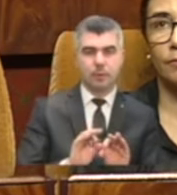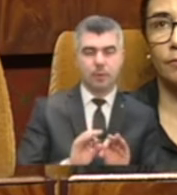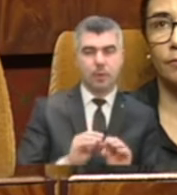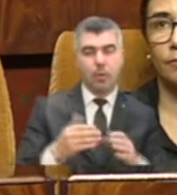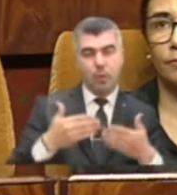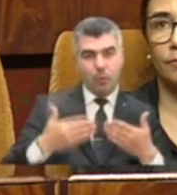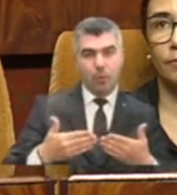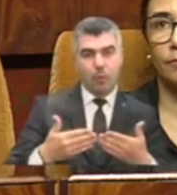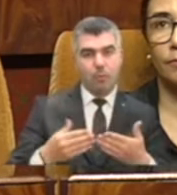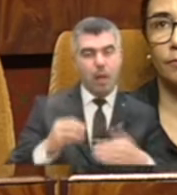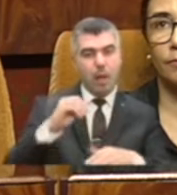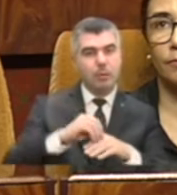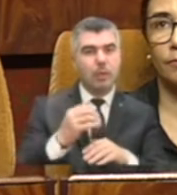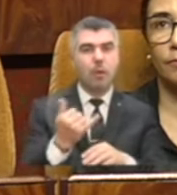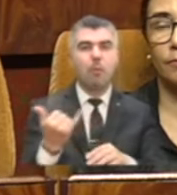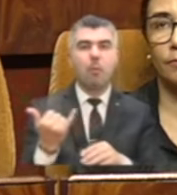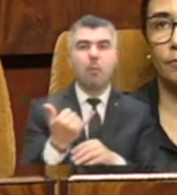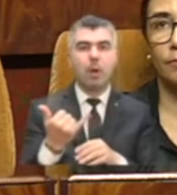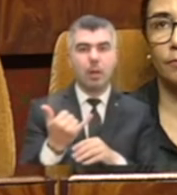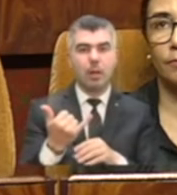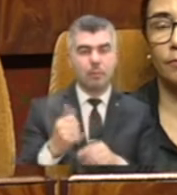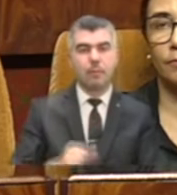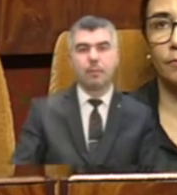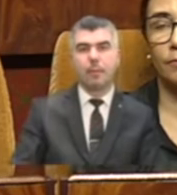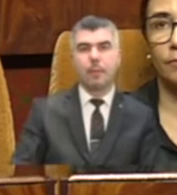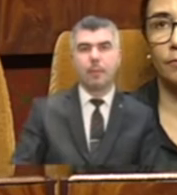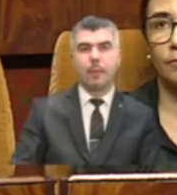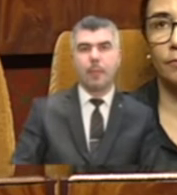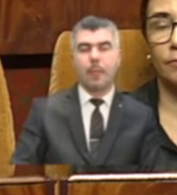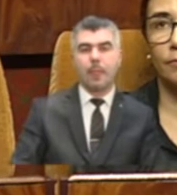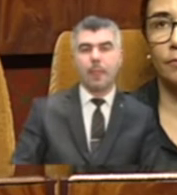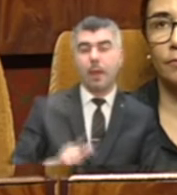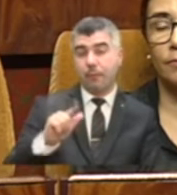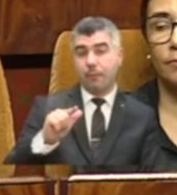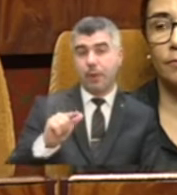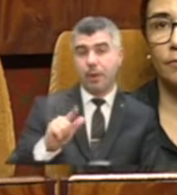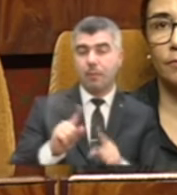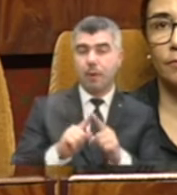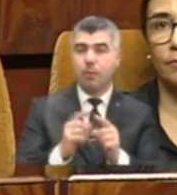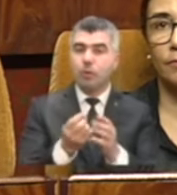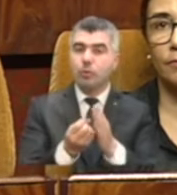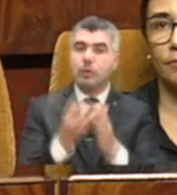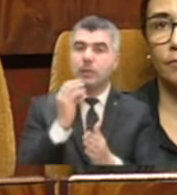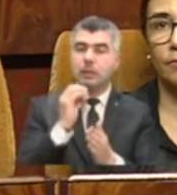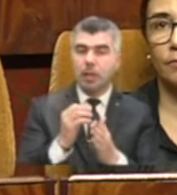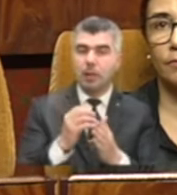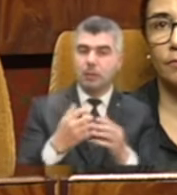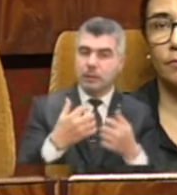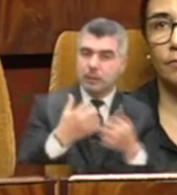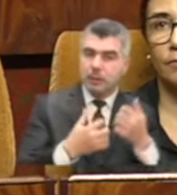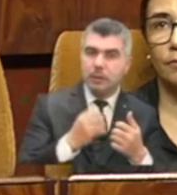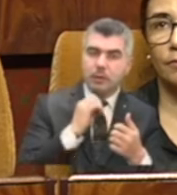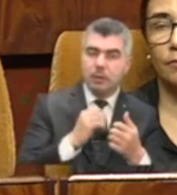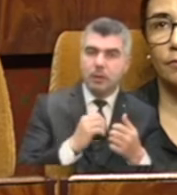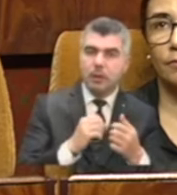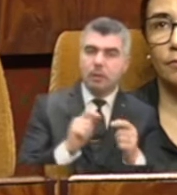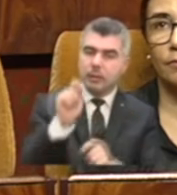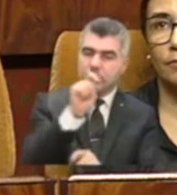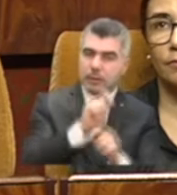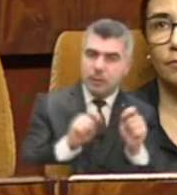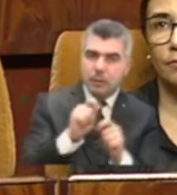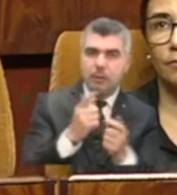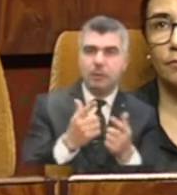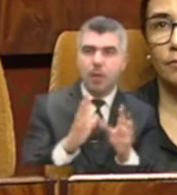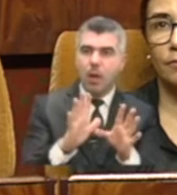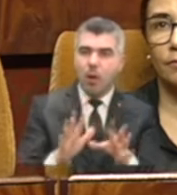القضيه اللي فيها جد مهمه هو ان نستعملوا التكنولوجيا الحيويه باش نقدروا نتريتيو ليكسيفيا، باش